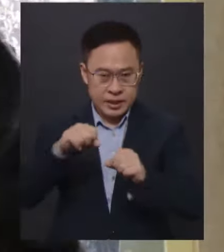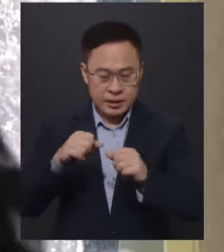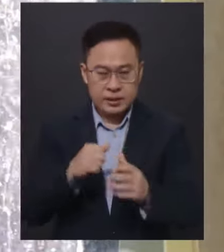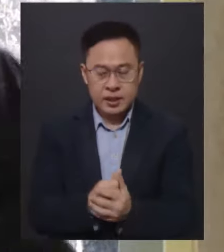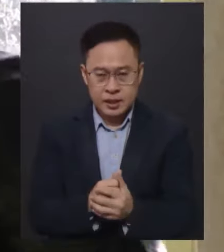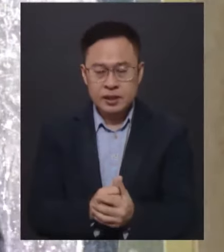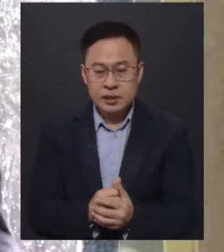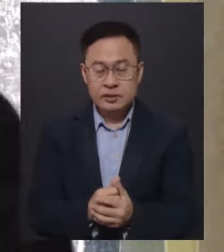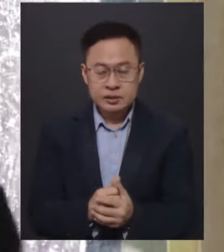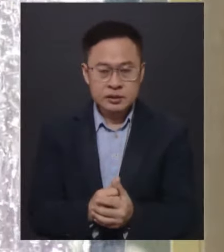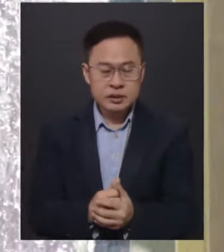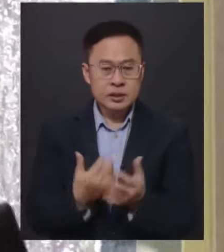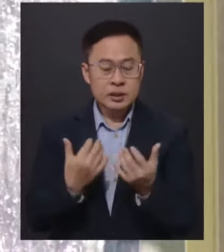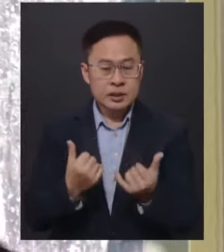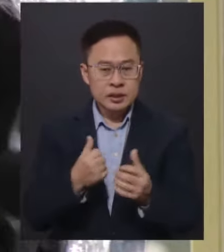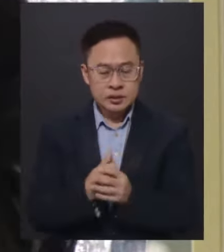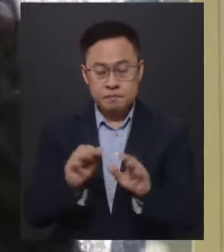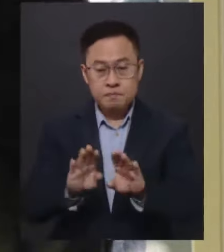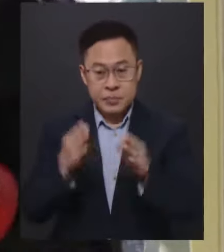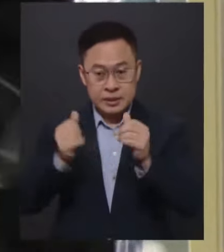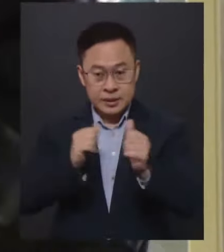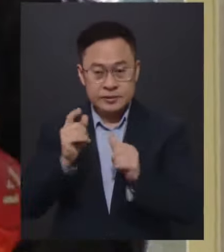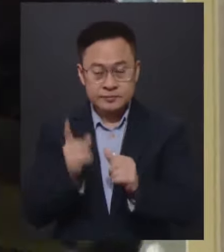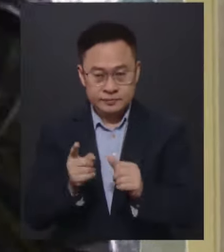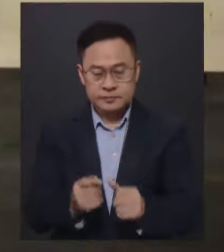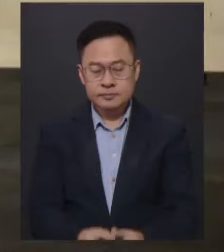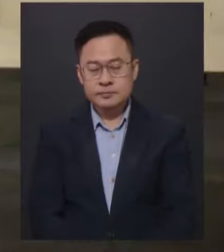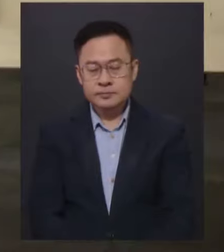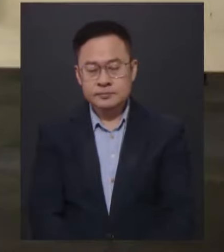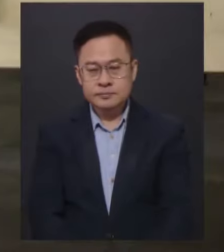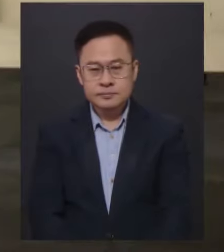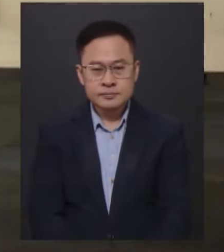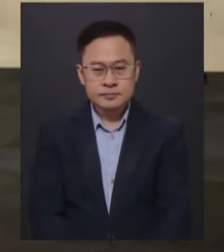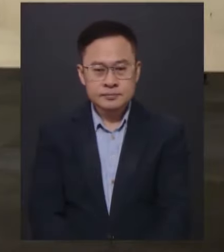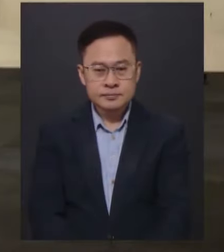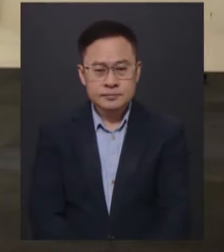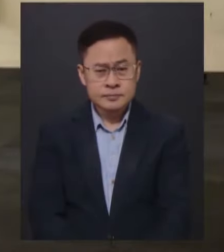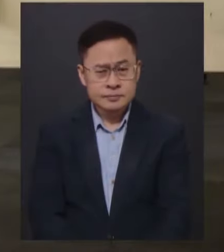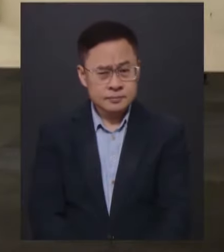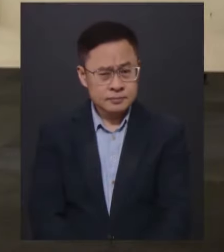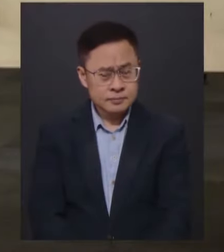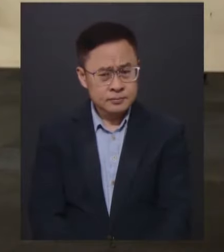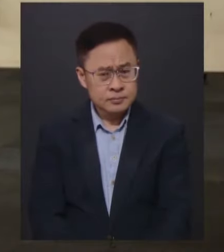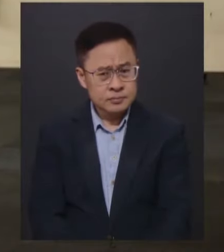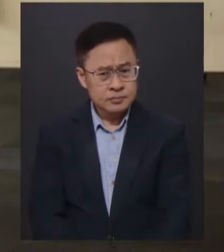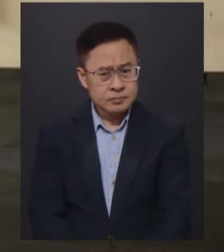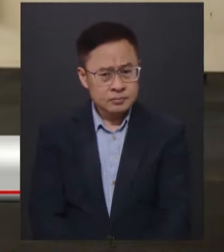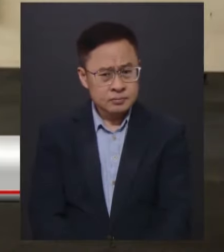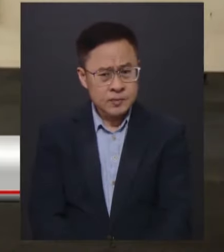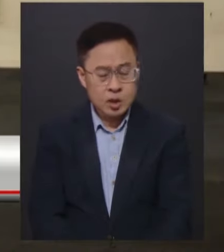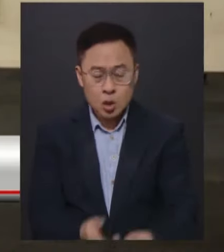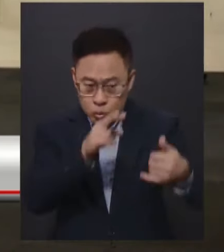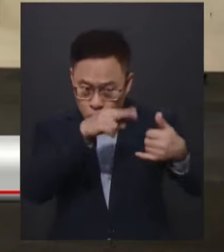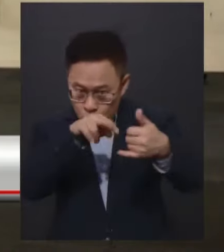ายจัดการแข่งขันก่อนทัวร์นาเมนต์จะเริ่มขึ้นครับ ตอนนั้นก็ถ้าใครฝี